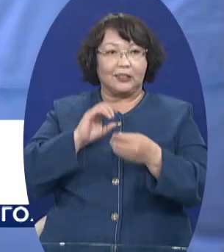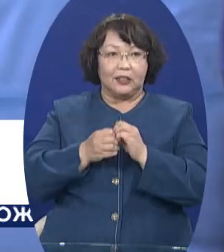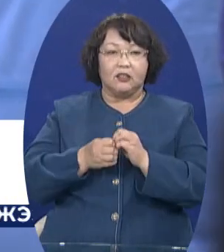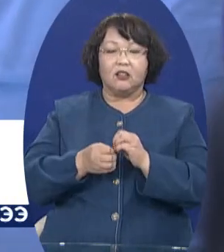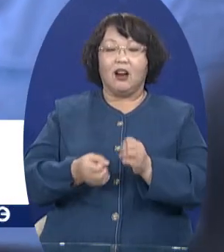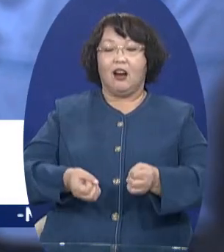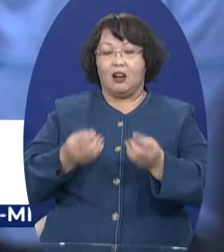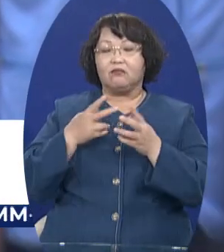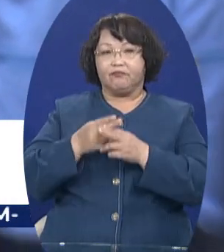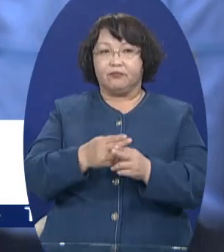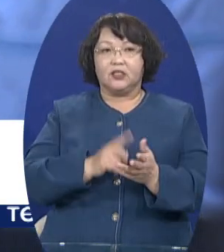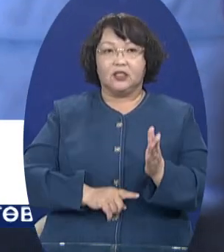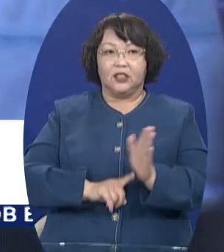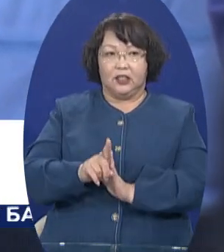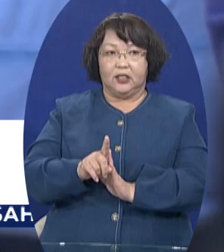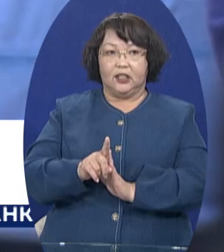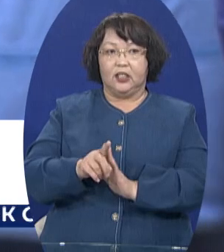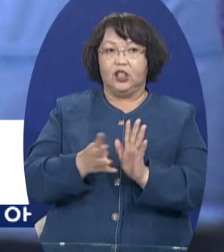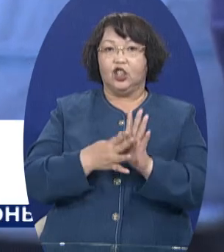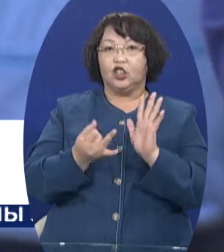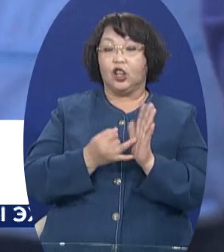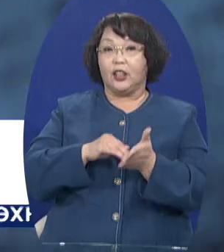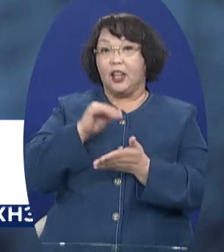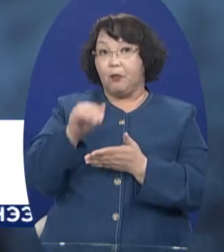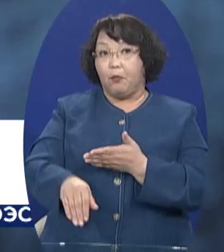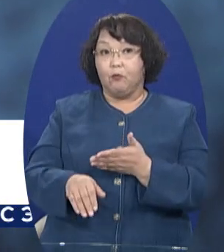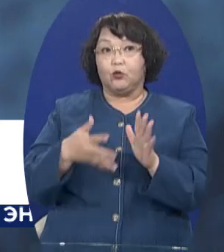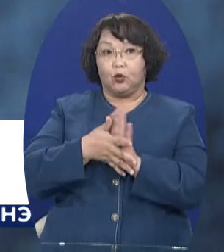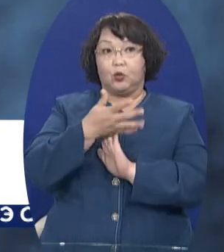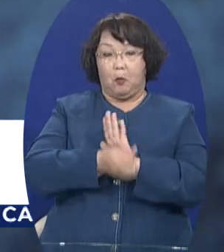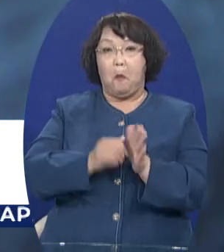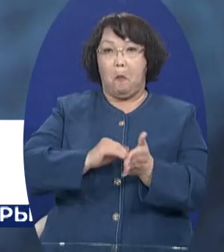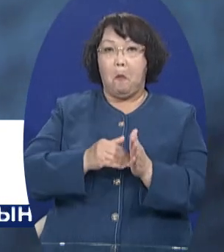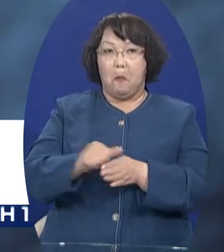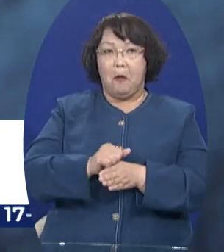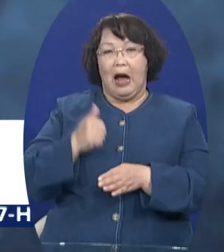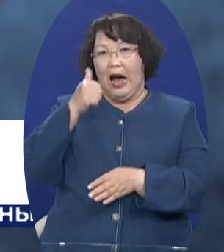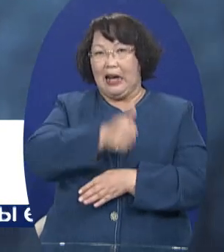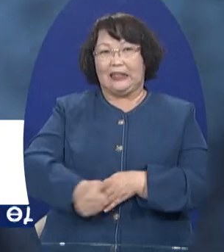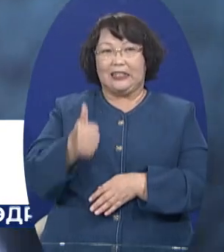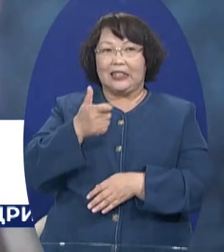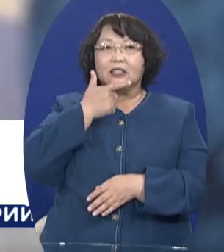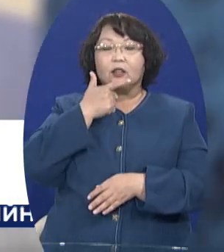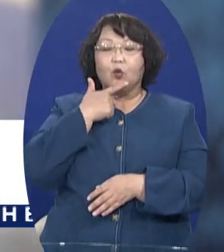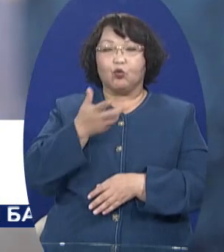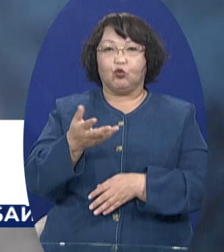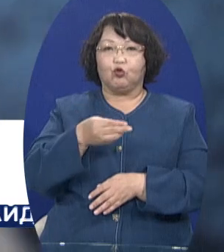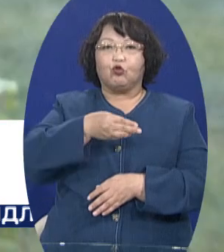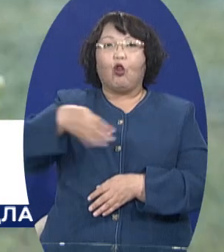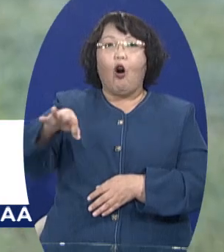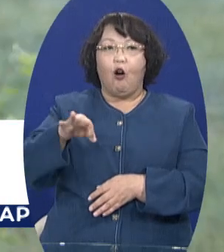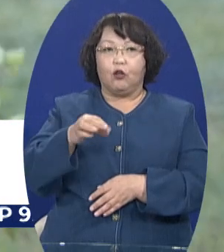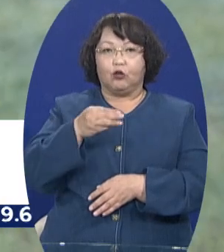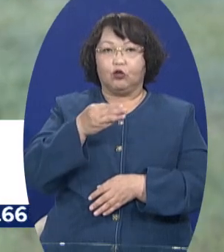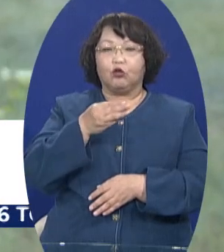эрүүл мэндийн анхан шатны тусламж үйлчилгээнд 97 тэрбум төгрөг тусгасан ч энэ нь бас л хангалтгүй тоо гэдгийг хэлж байна. Учир нь өндөр хөгжилтэй